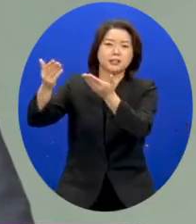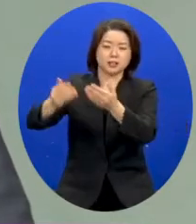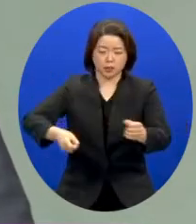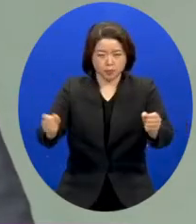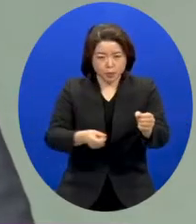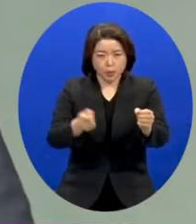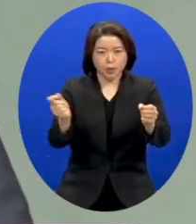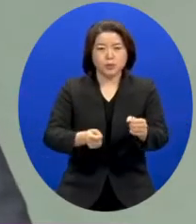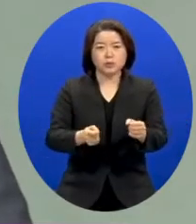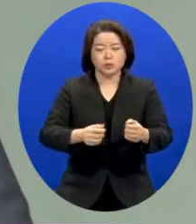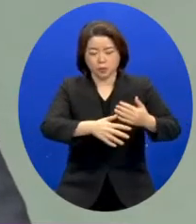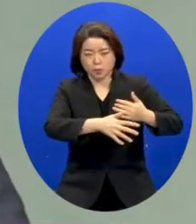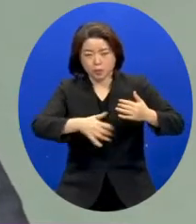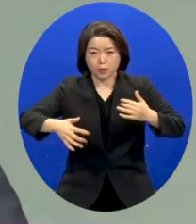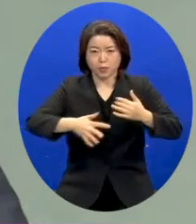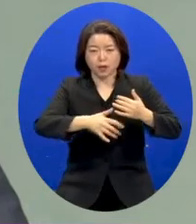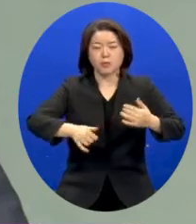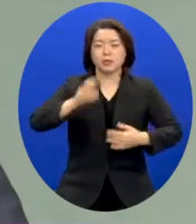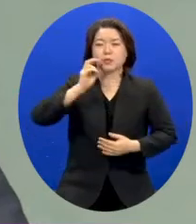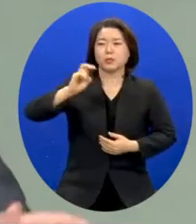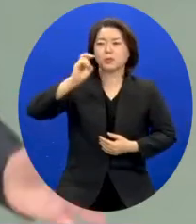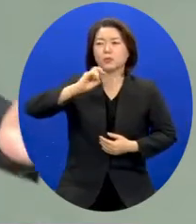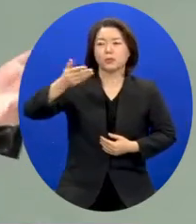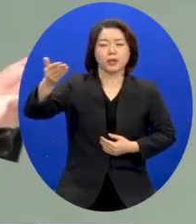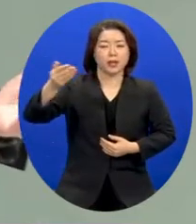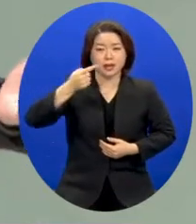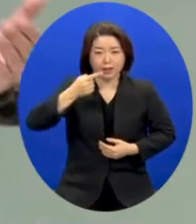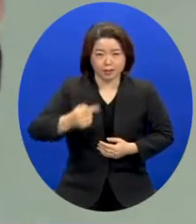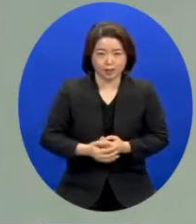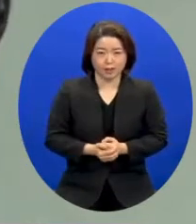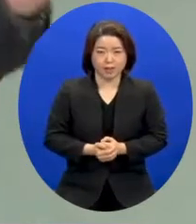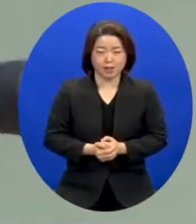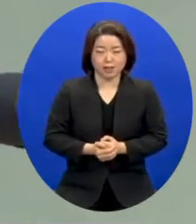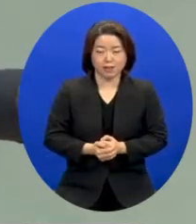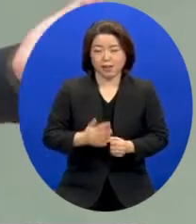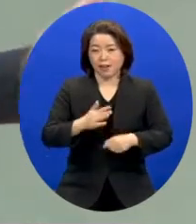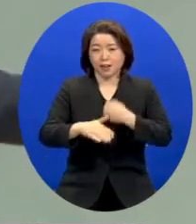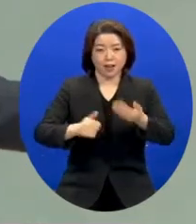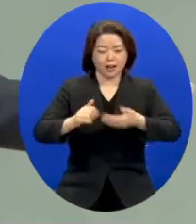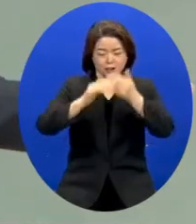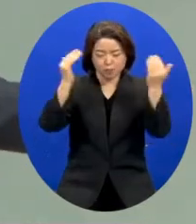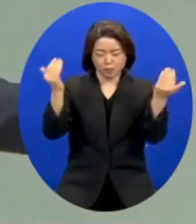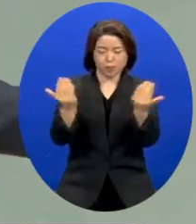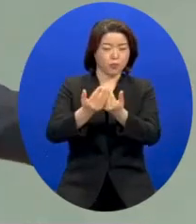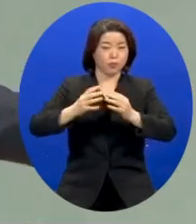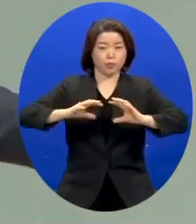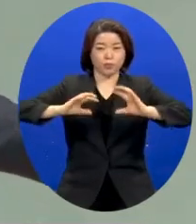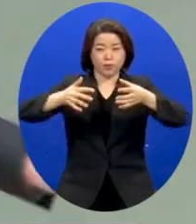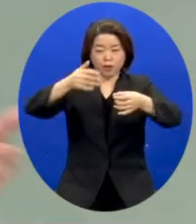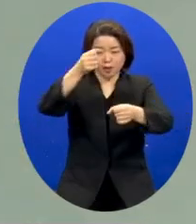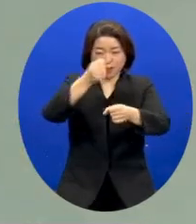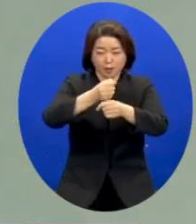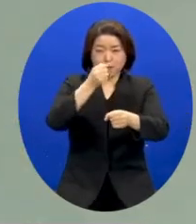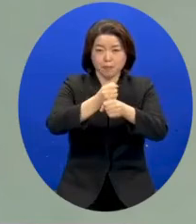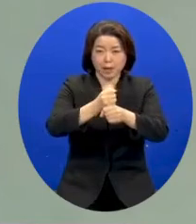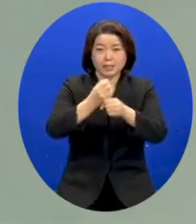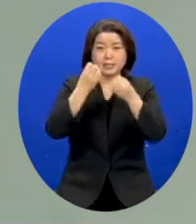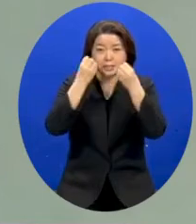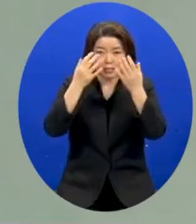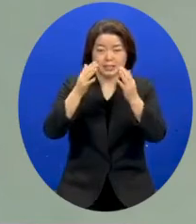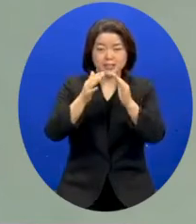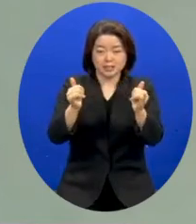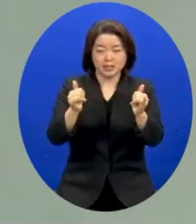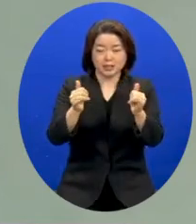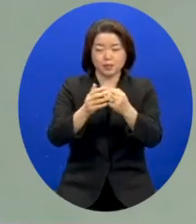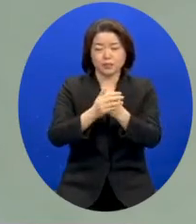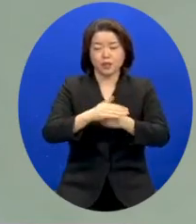타면서 노래하여라, 그렇게 말합니다. 하나님은 온 우주 만물의 창조자이시면서 우리의